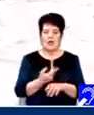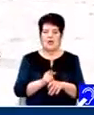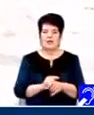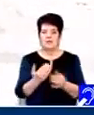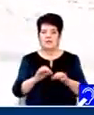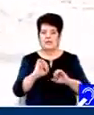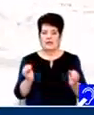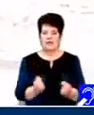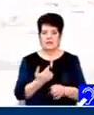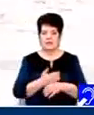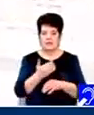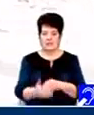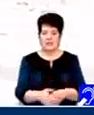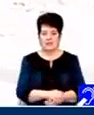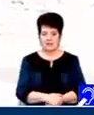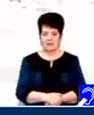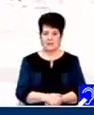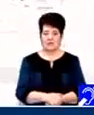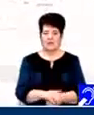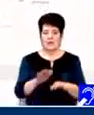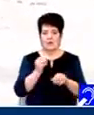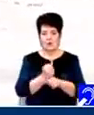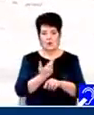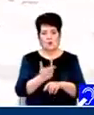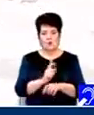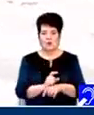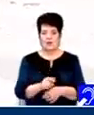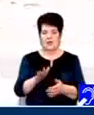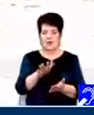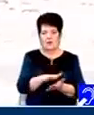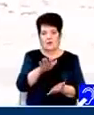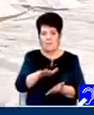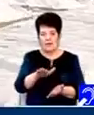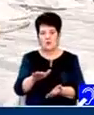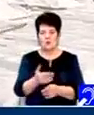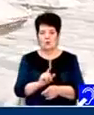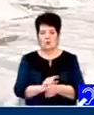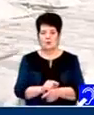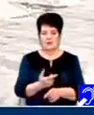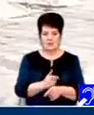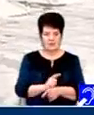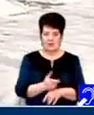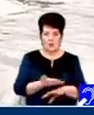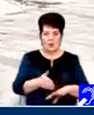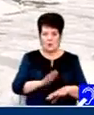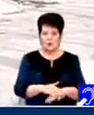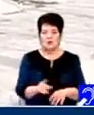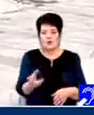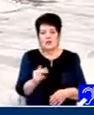de iarnă întârziată. Noi merităm că locul e greu, e bătut, e multă zăpadă. E obostor locul, e obostor,